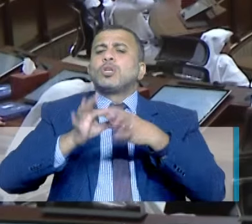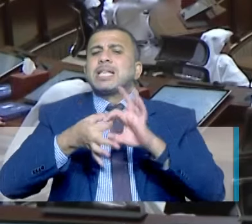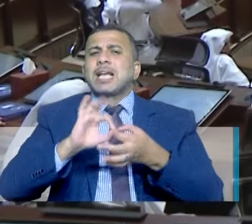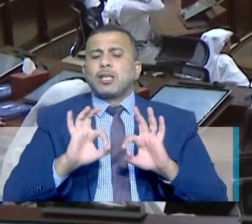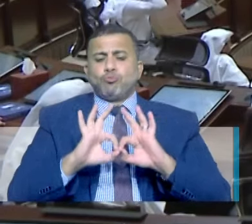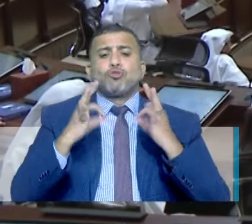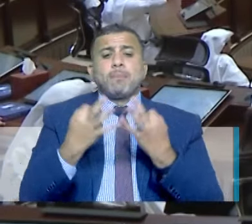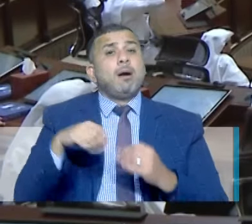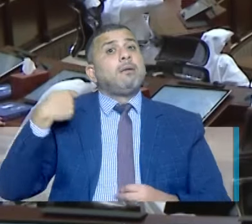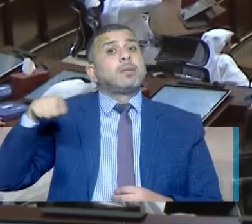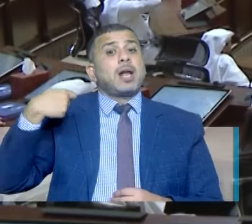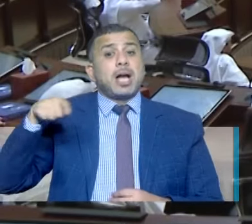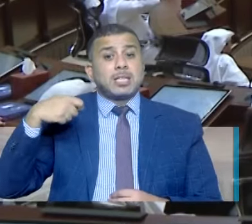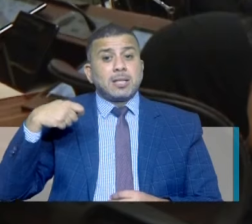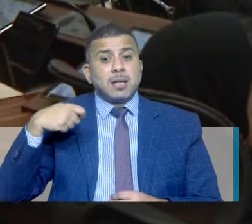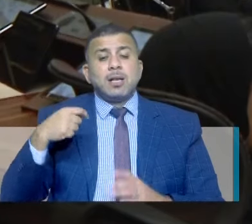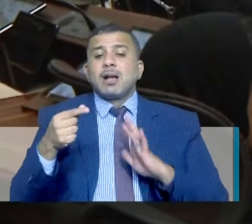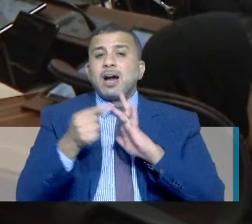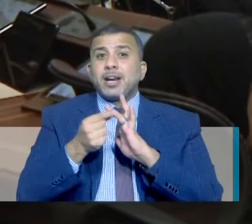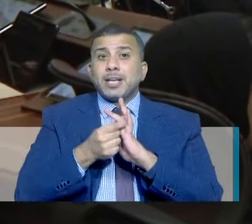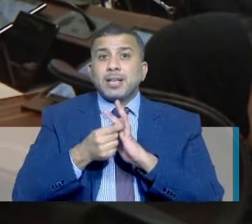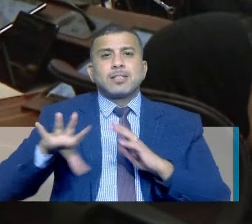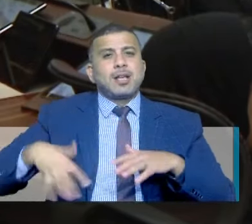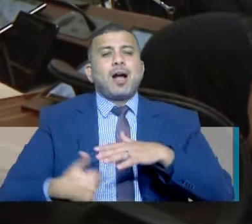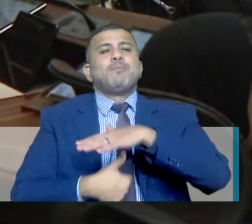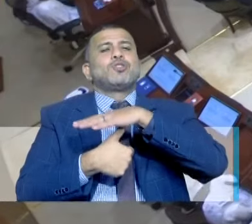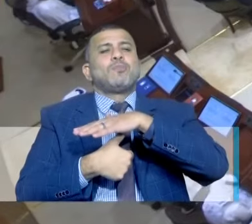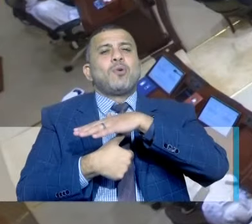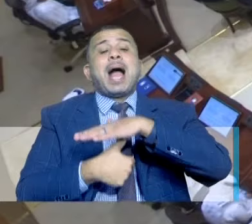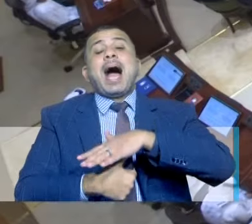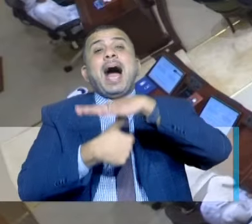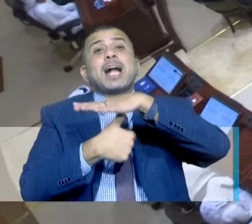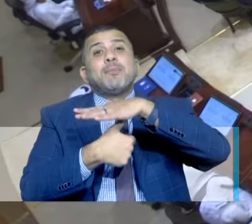المجتمعية التي ترأسها قرينة صاحب السمو حاكم الشارقة.